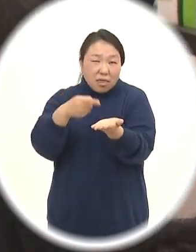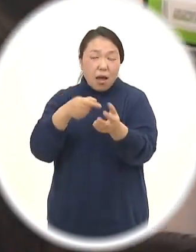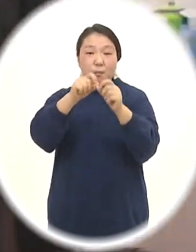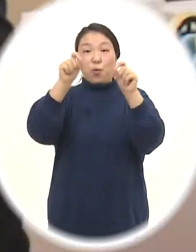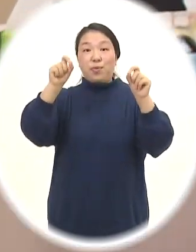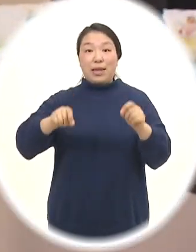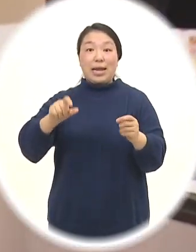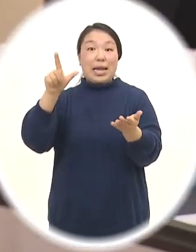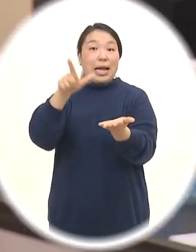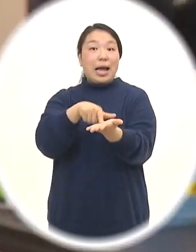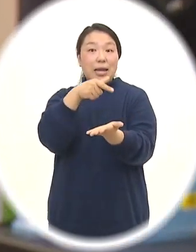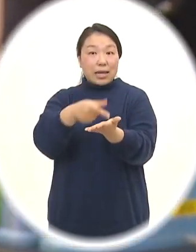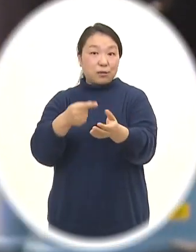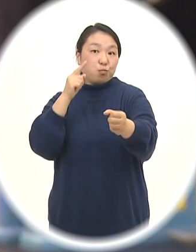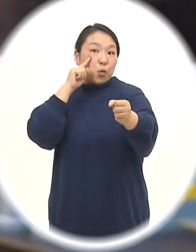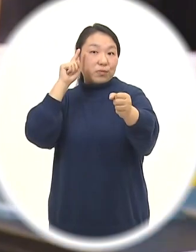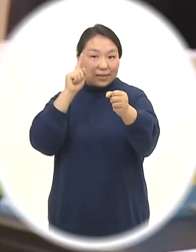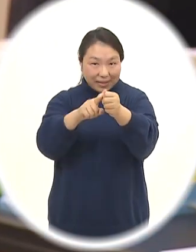ます